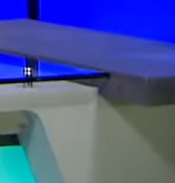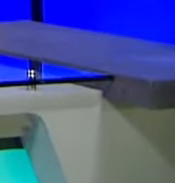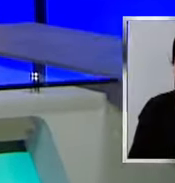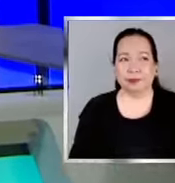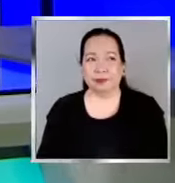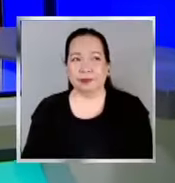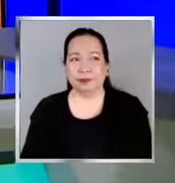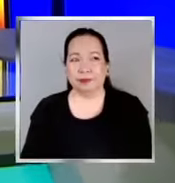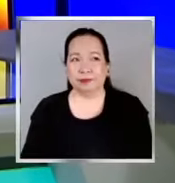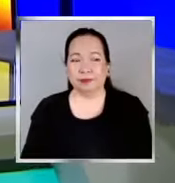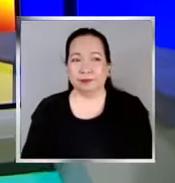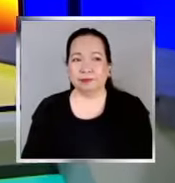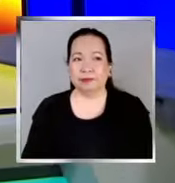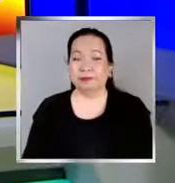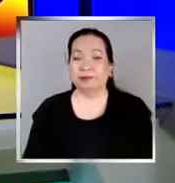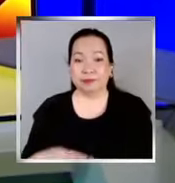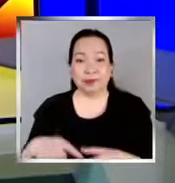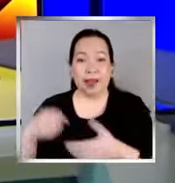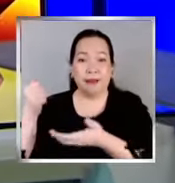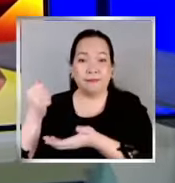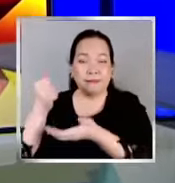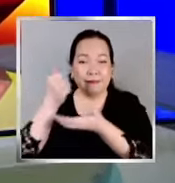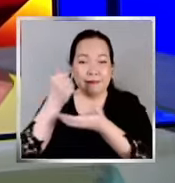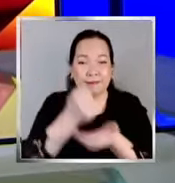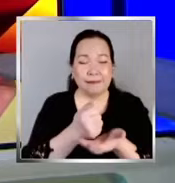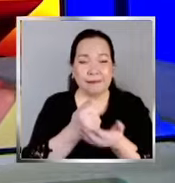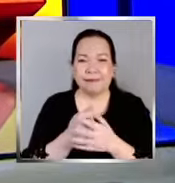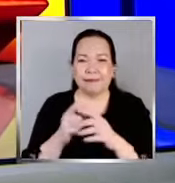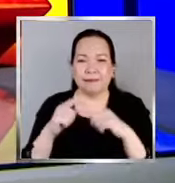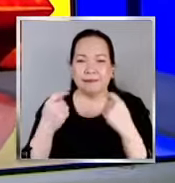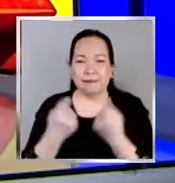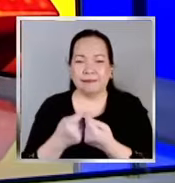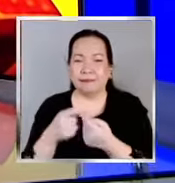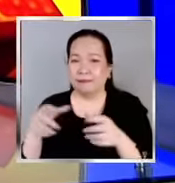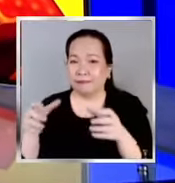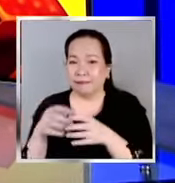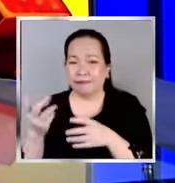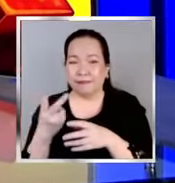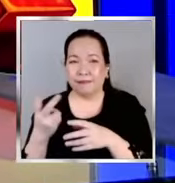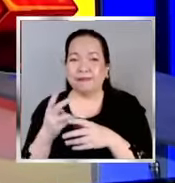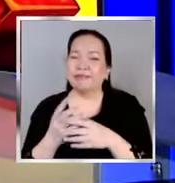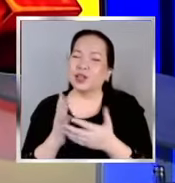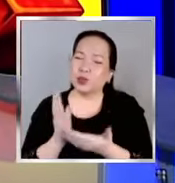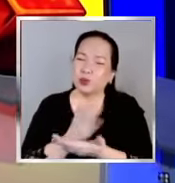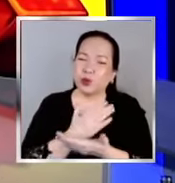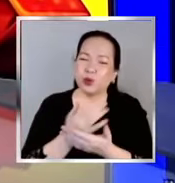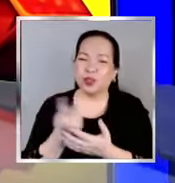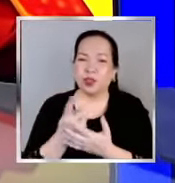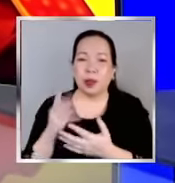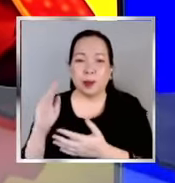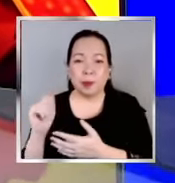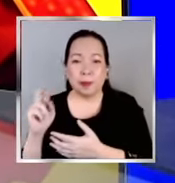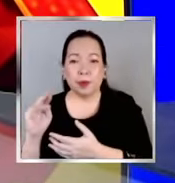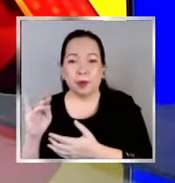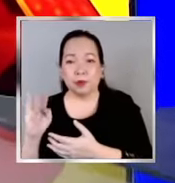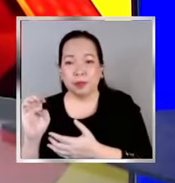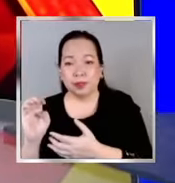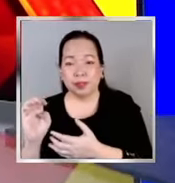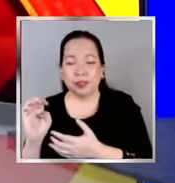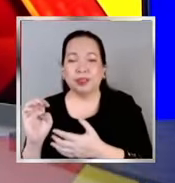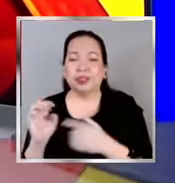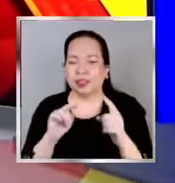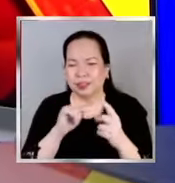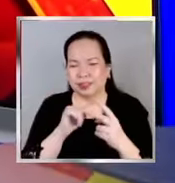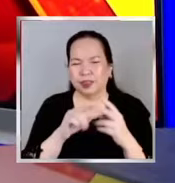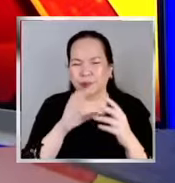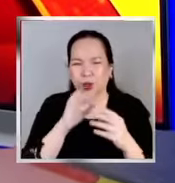Another ayuda from Team Barda. Matapos sa TV at music video, magpapakilig naman sina Barbie Fortes at David Licaoco sa unang movie